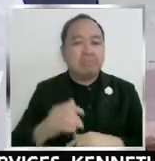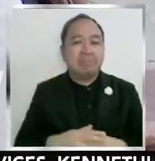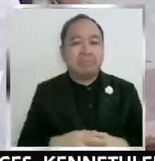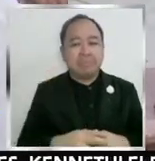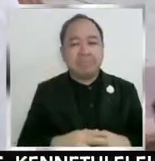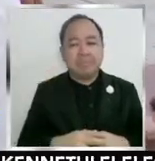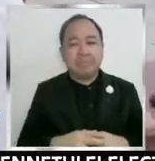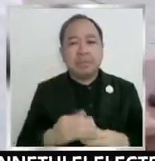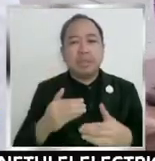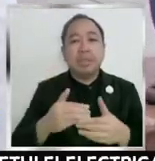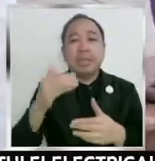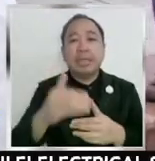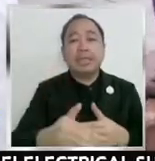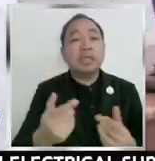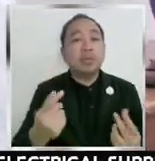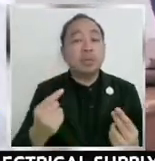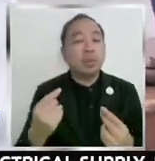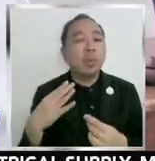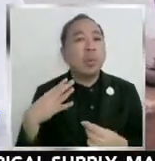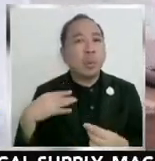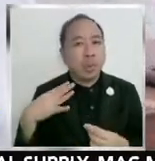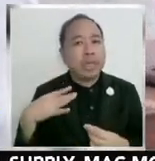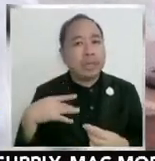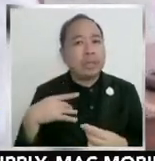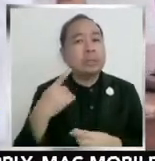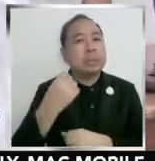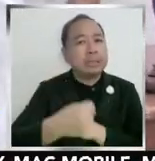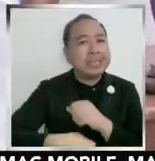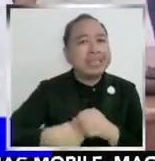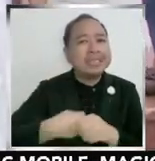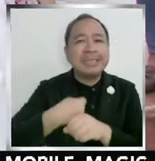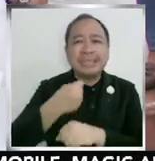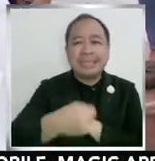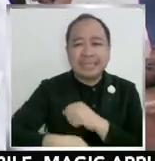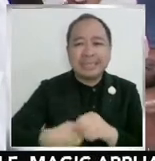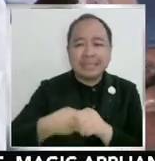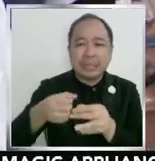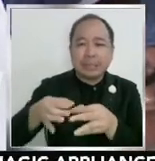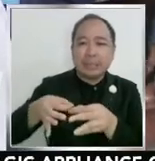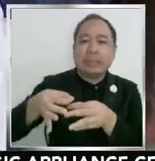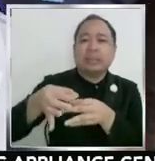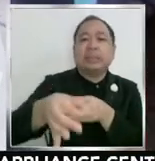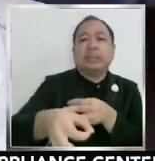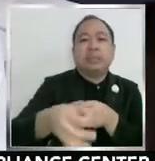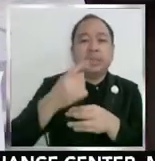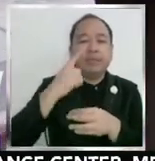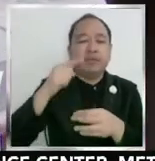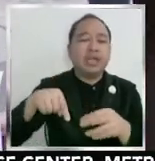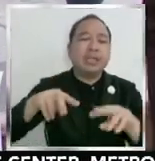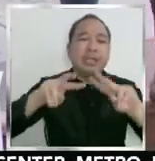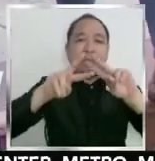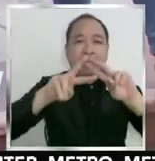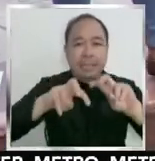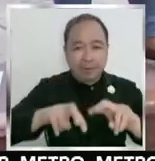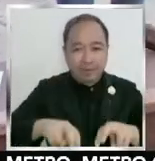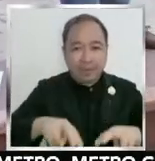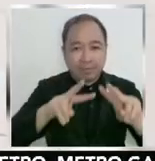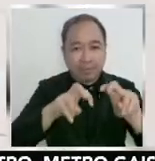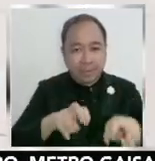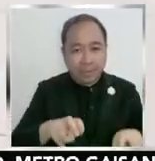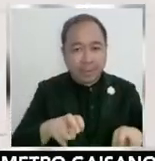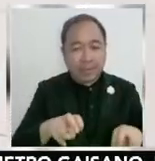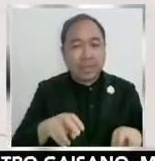ay maghintay. Taon po ang hinihintay talaga o ginugugol dito po sa mga investigation at trial sa